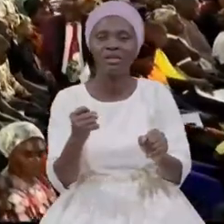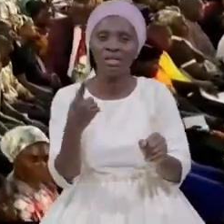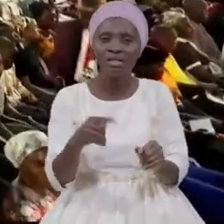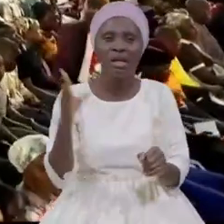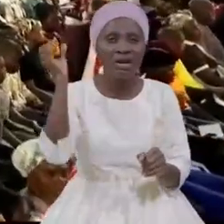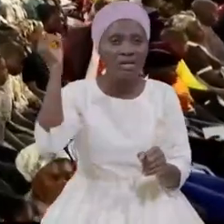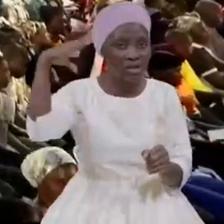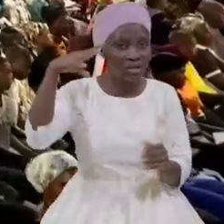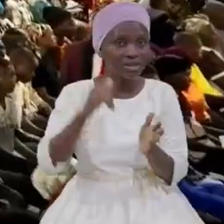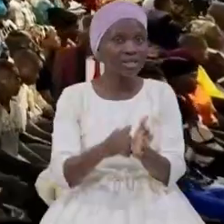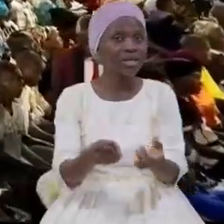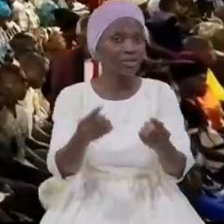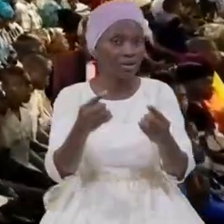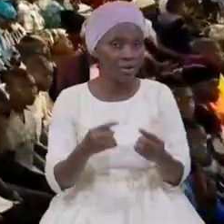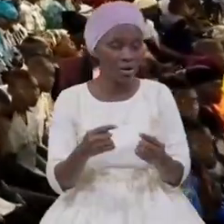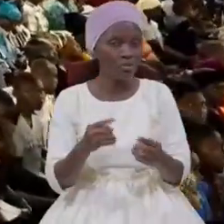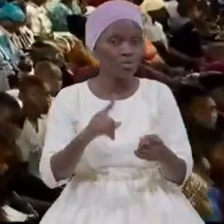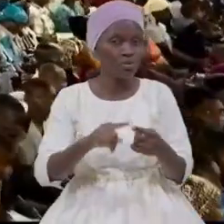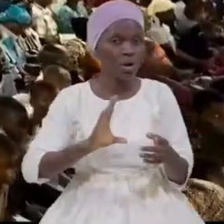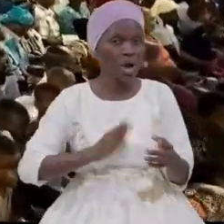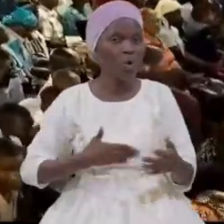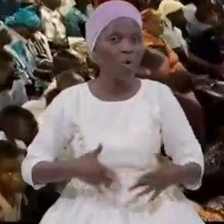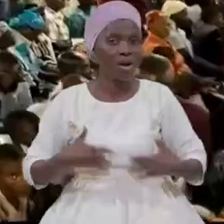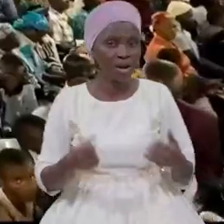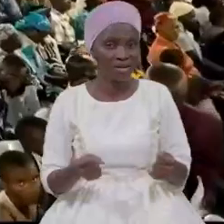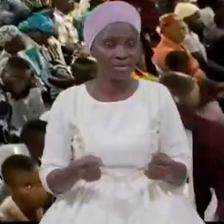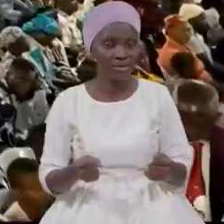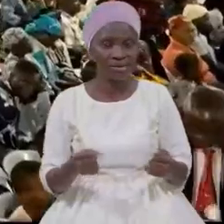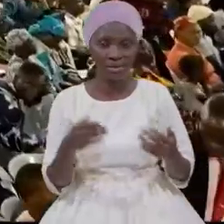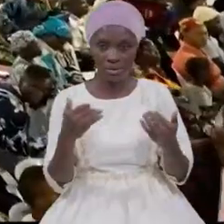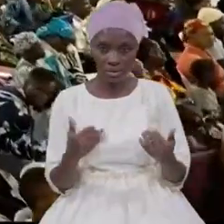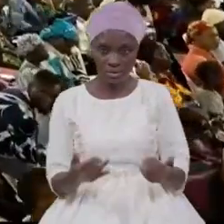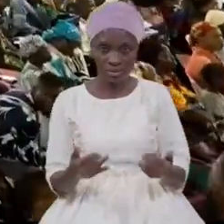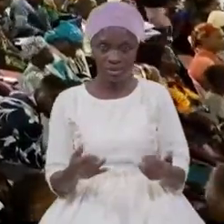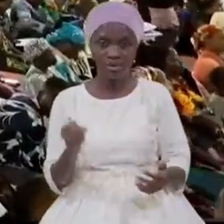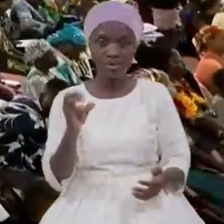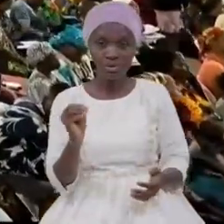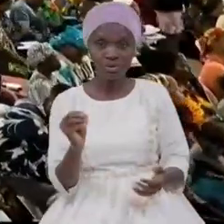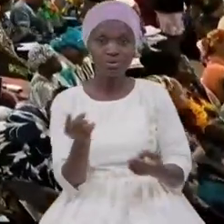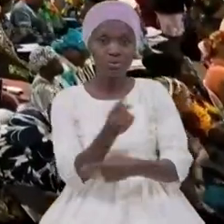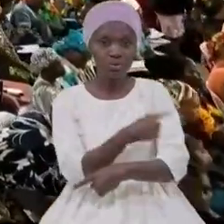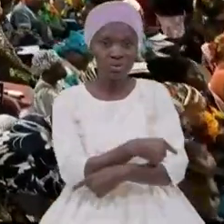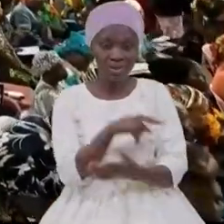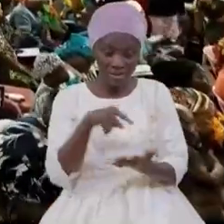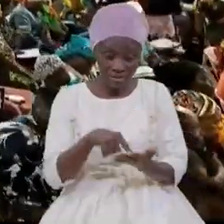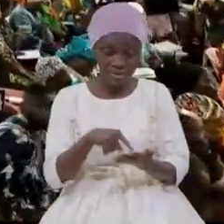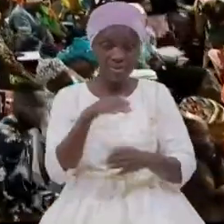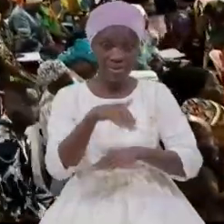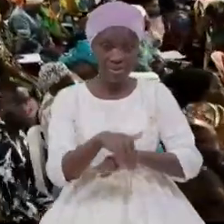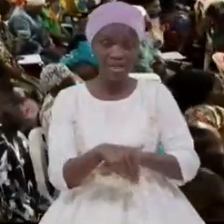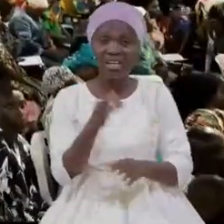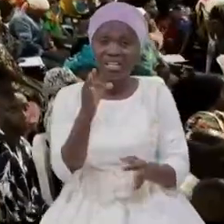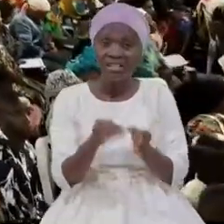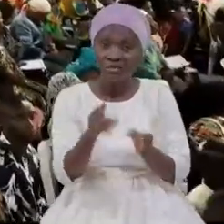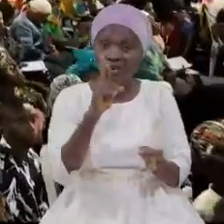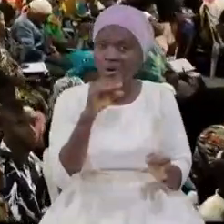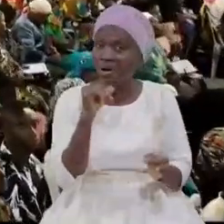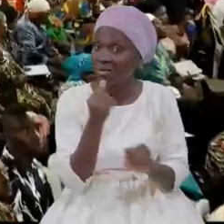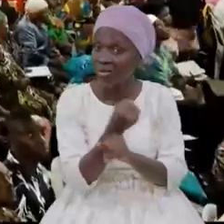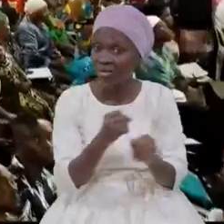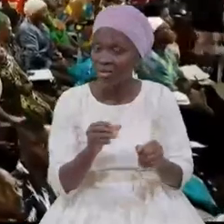grâce qui vient dans nos vies. Et aujourd'hui, cette nuit, si vous n'êtes pas encore